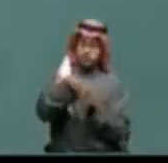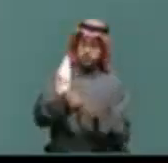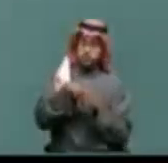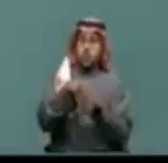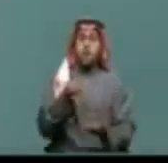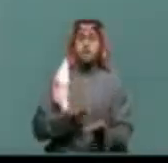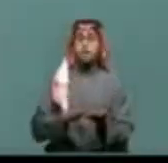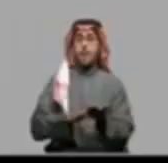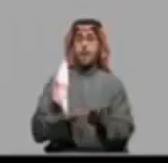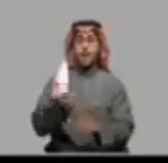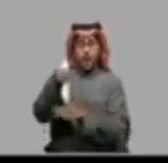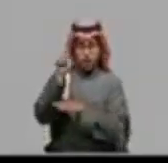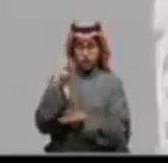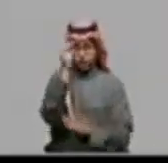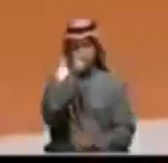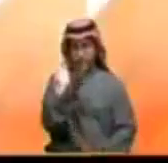الجنادرية.